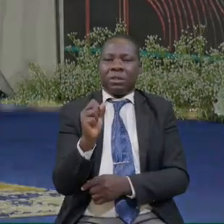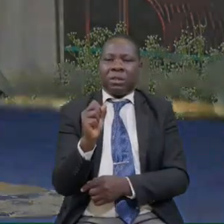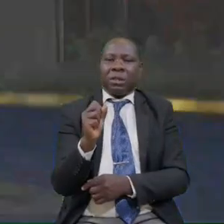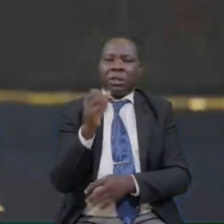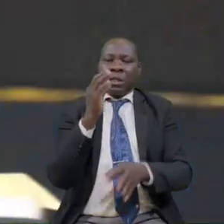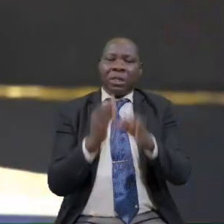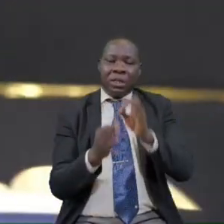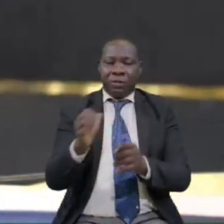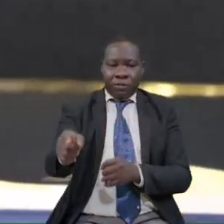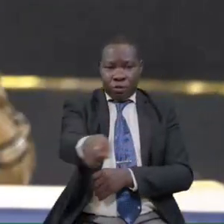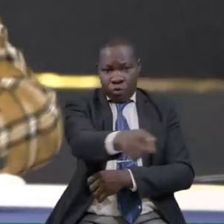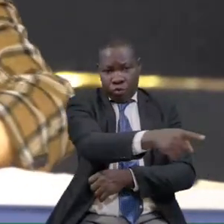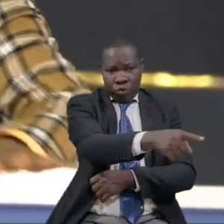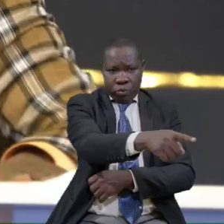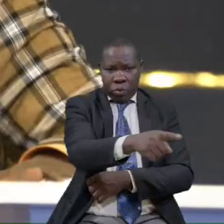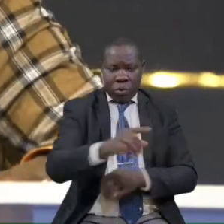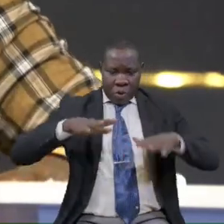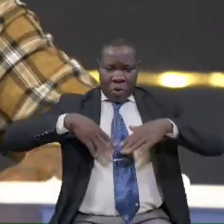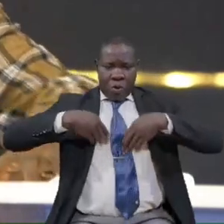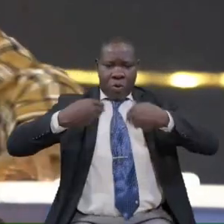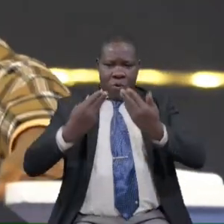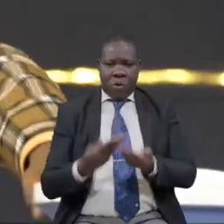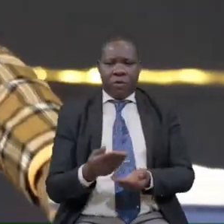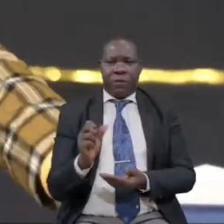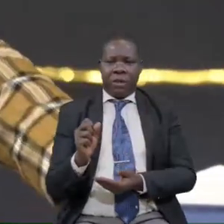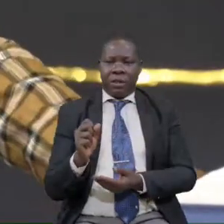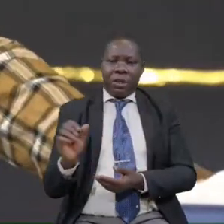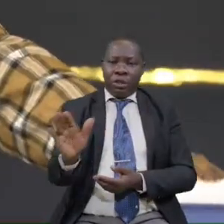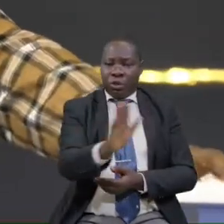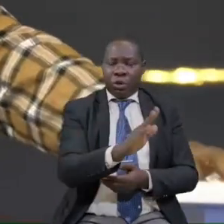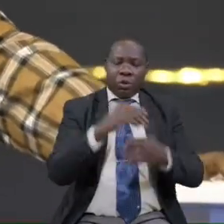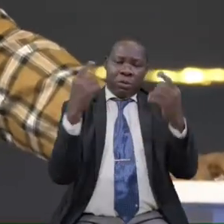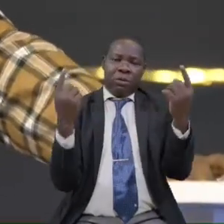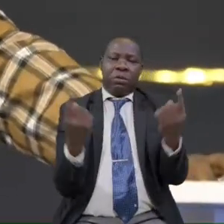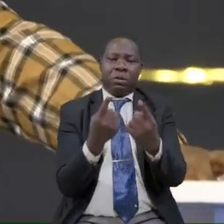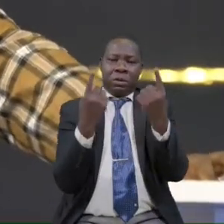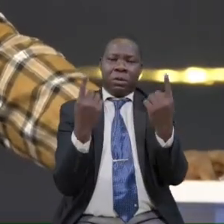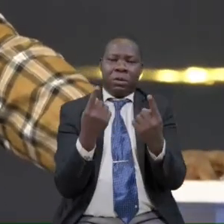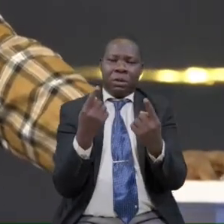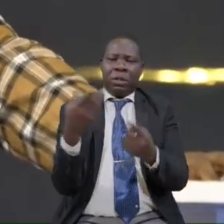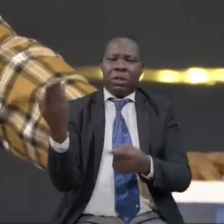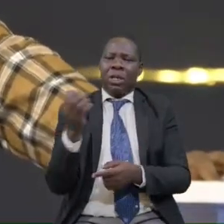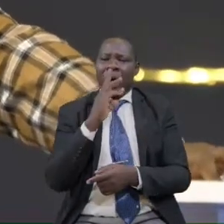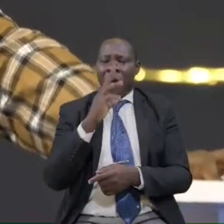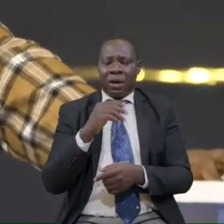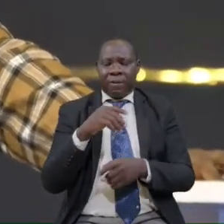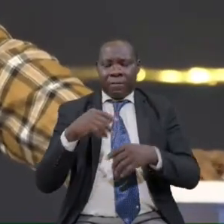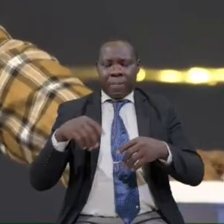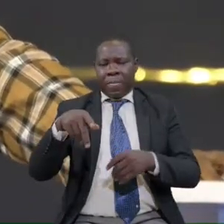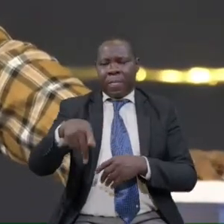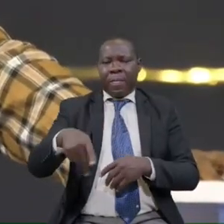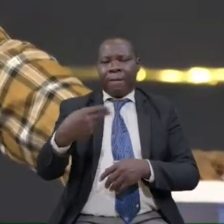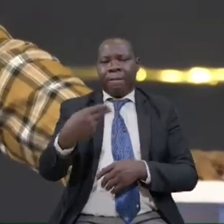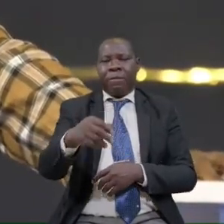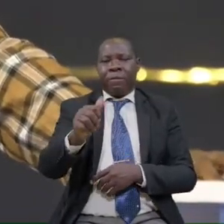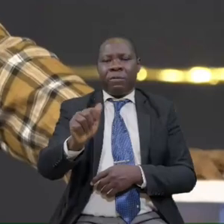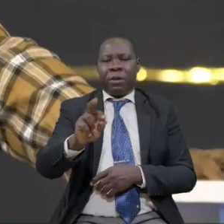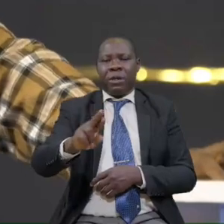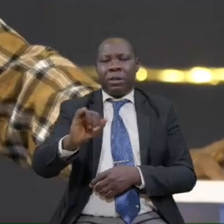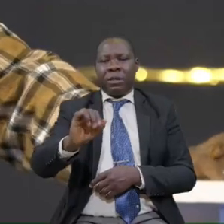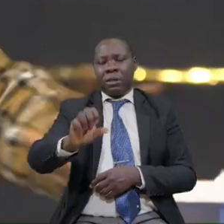si nous confessons nos péchés, si tu confesses tes péchés, il y a des pharisiens, des